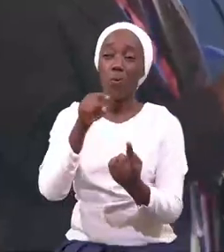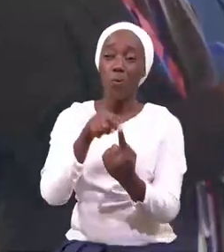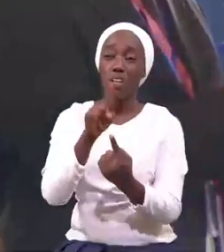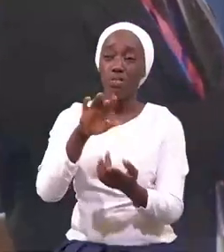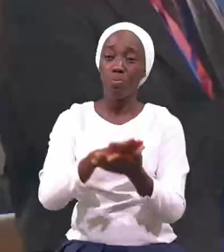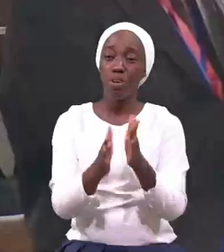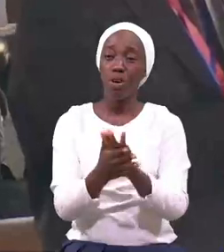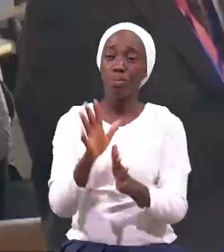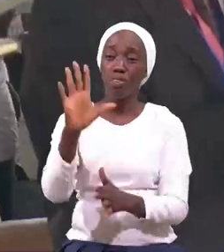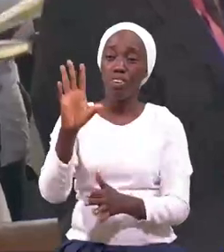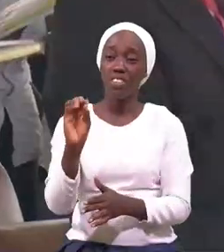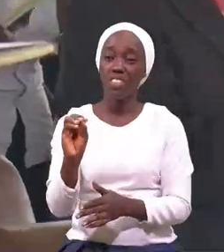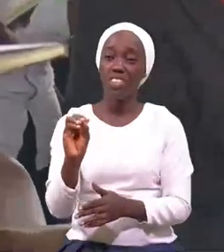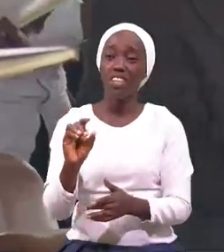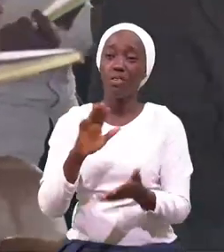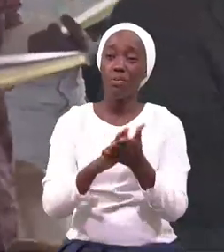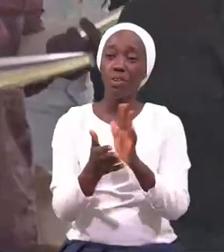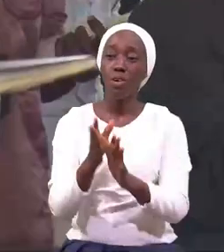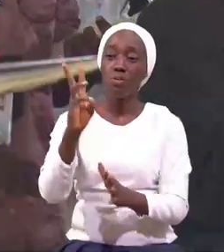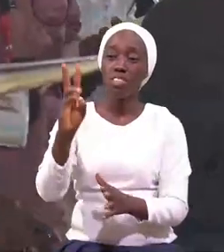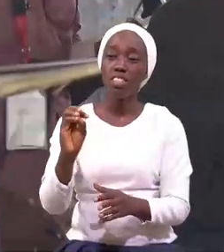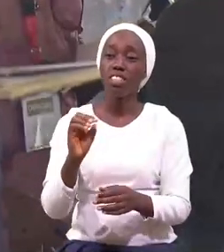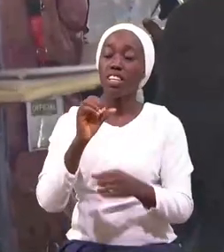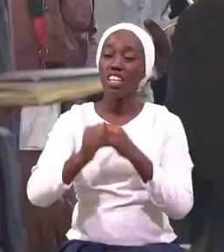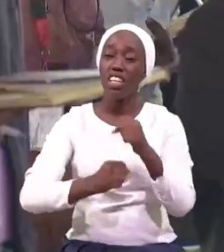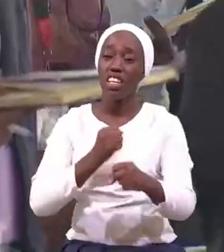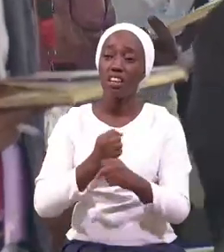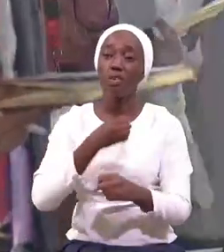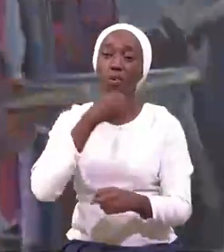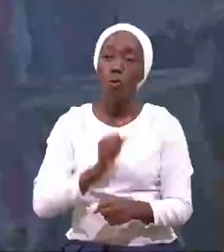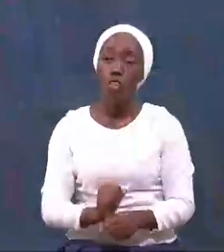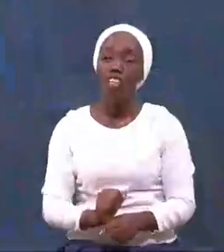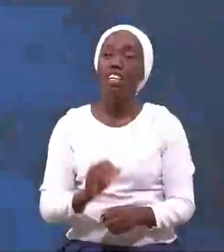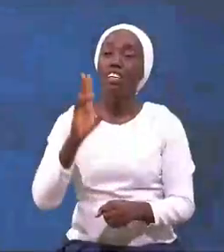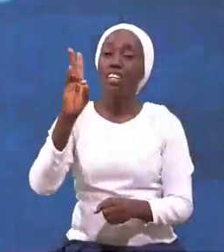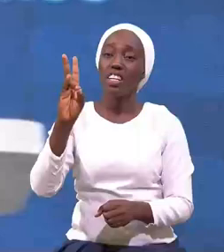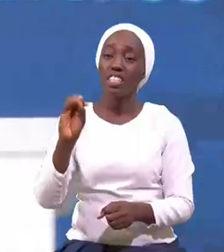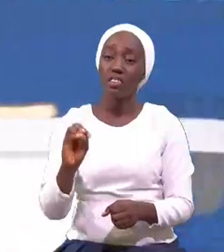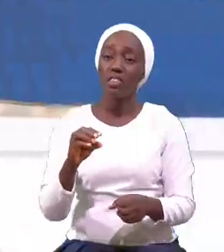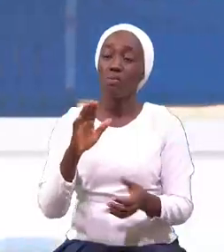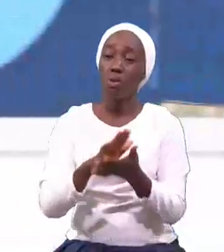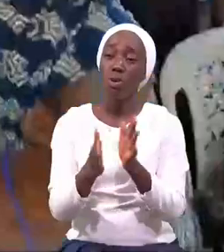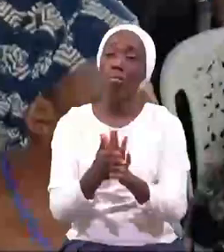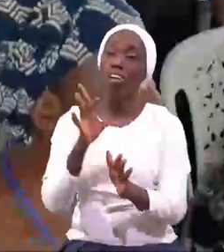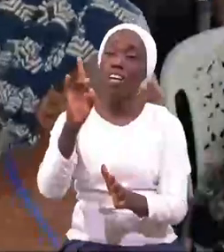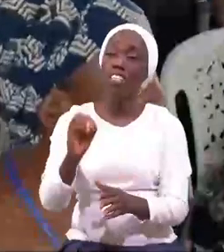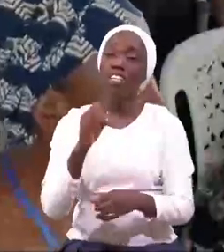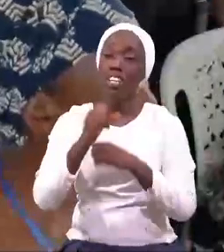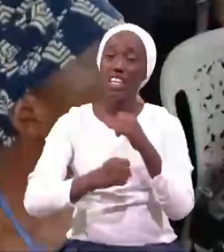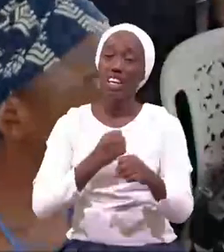Maintenant, quand tu atteins 50 ans, tu atteins 60 ans, tu atteins 70 ans, tu atteins 80 ans,